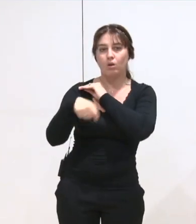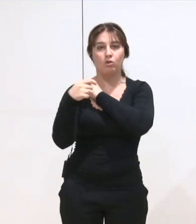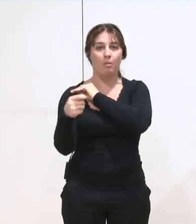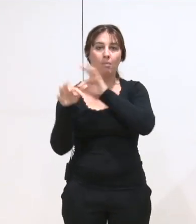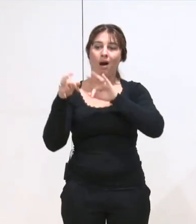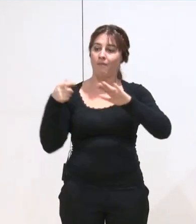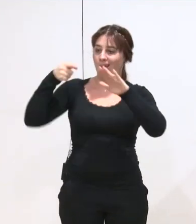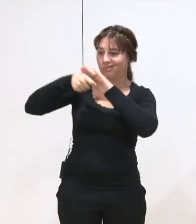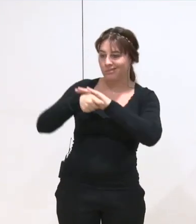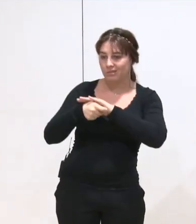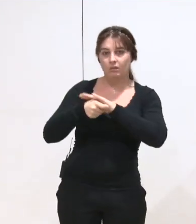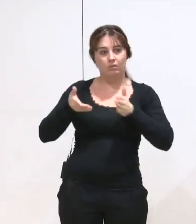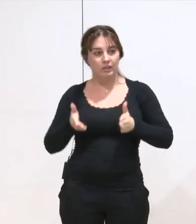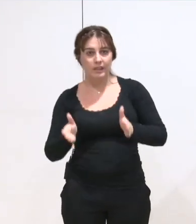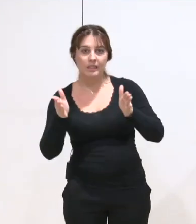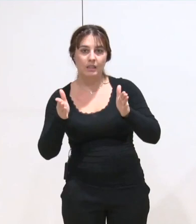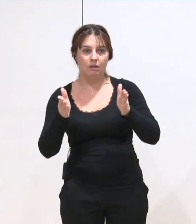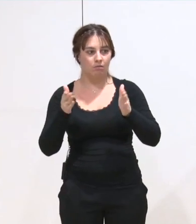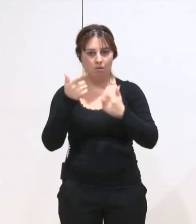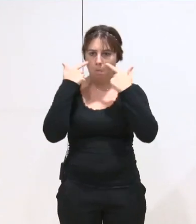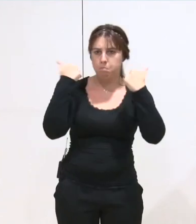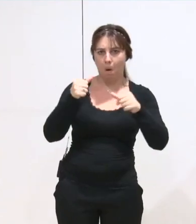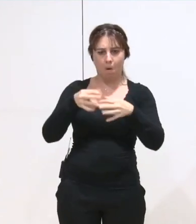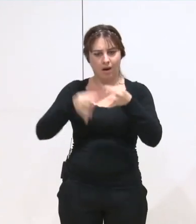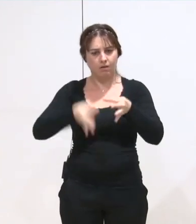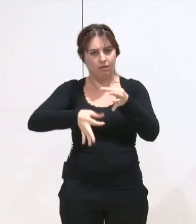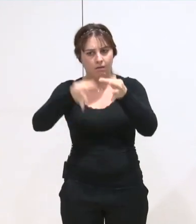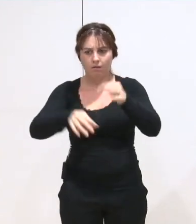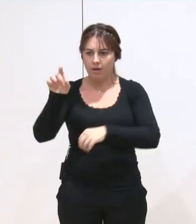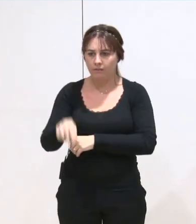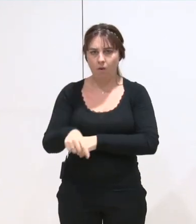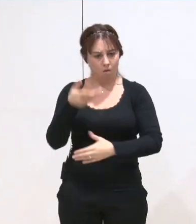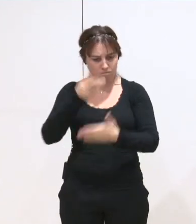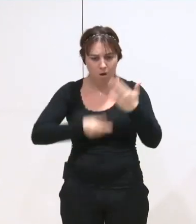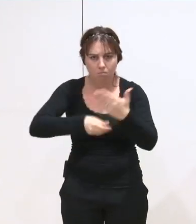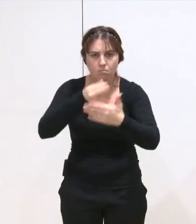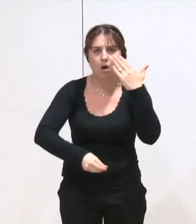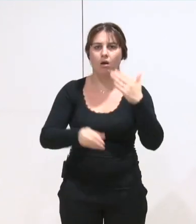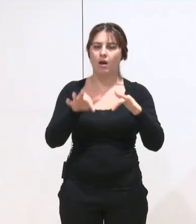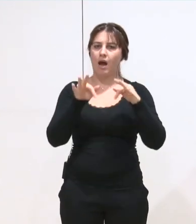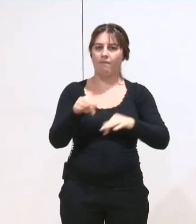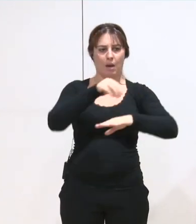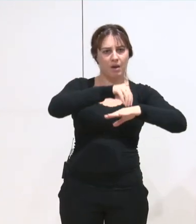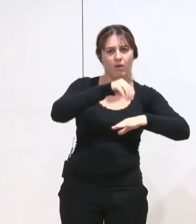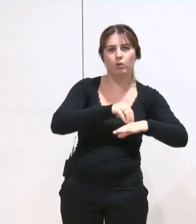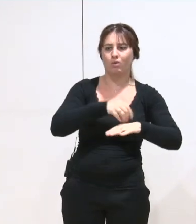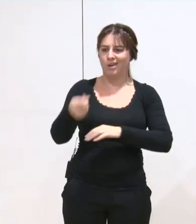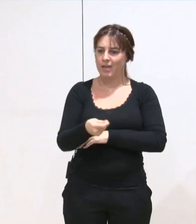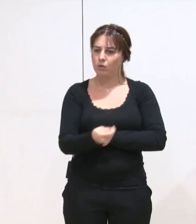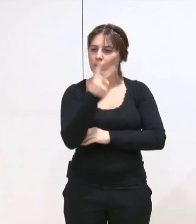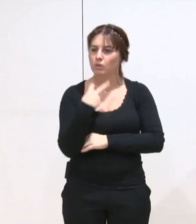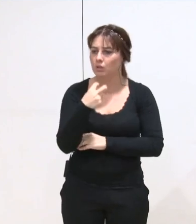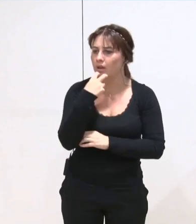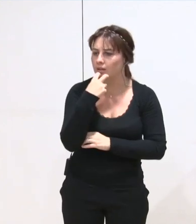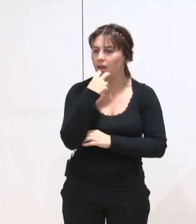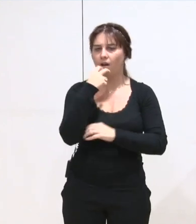subventions municipales et produire des résultats plus tangibles dans le champ de la prévention, de l'éducation à la citoyenneté, du